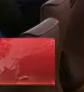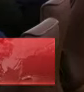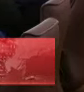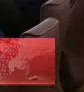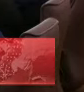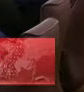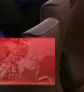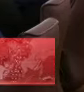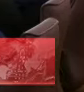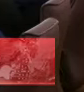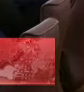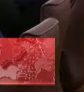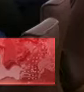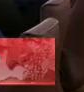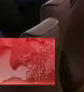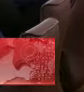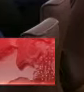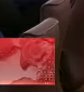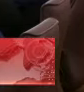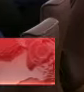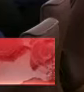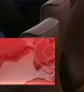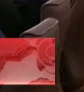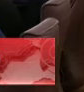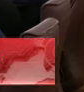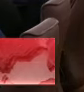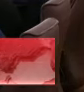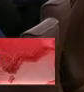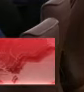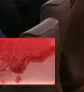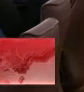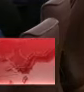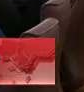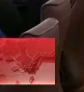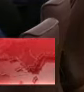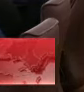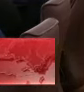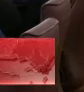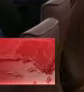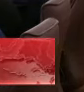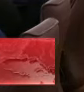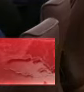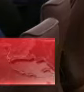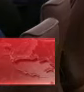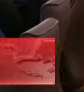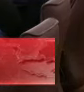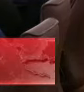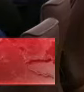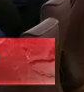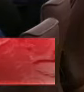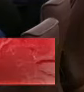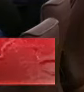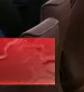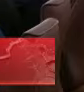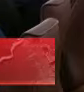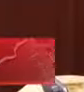моншаларда, басқа да балалардың демалысына жарамсыз орындарда ұйымдастырылған болатын. Оны енді биыл оған